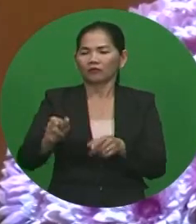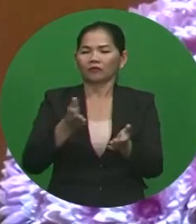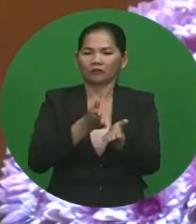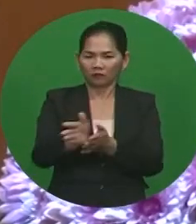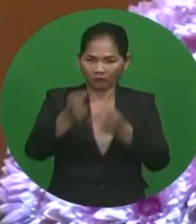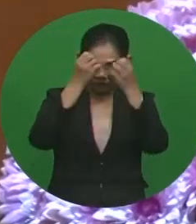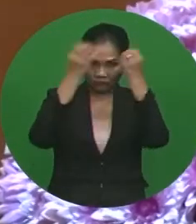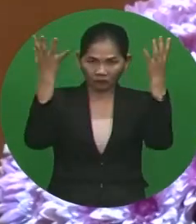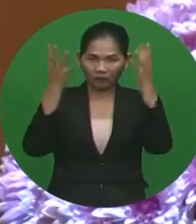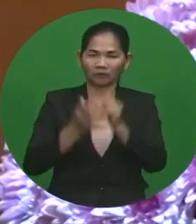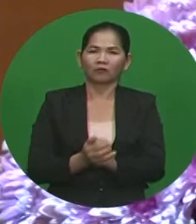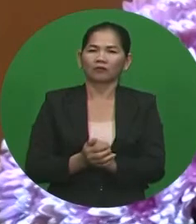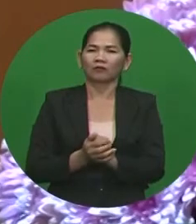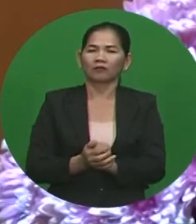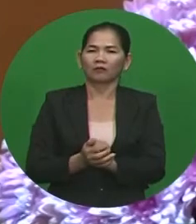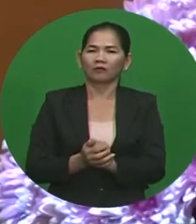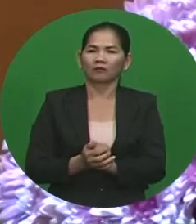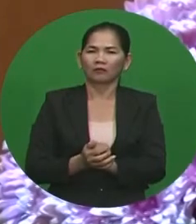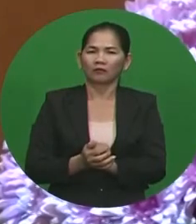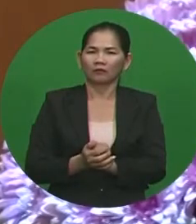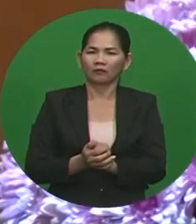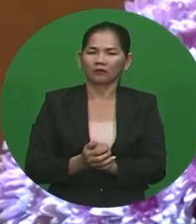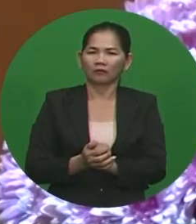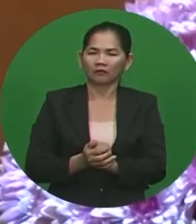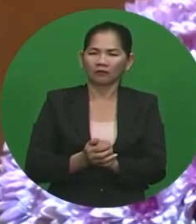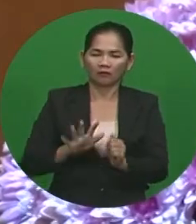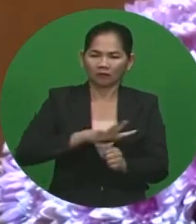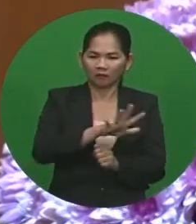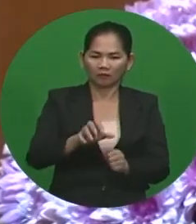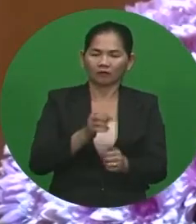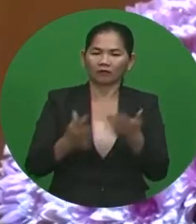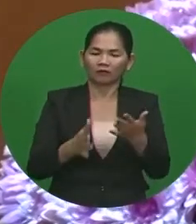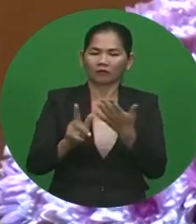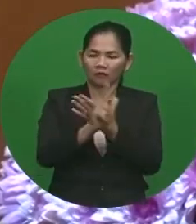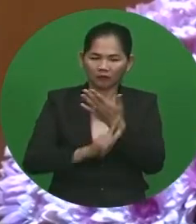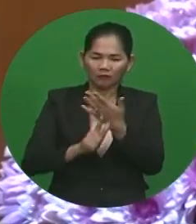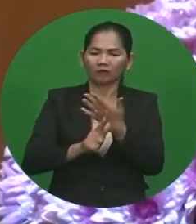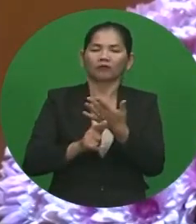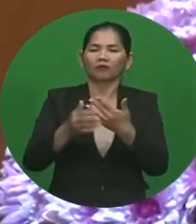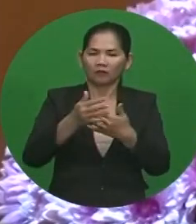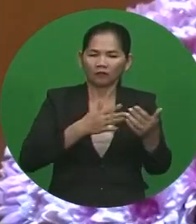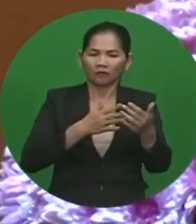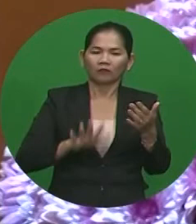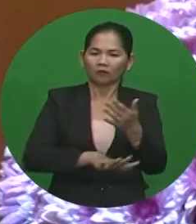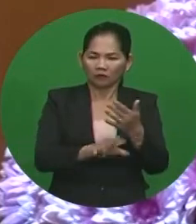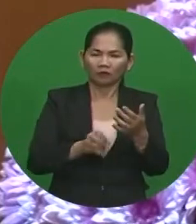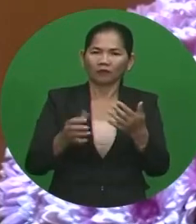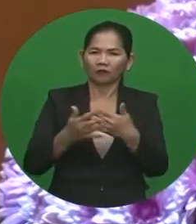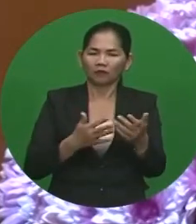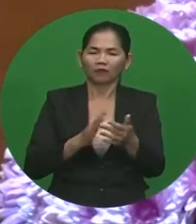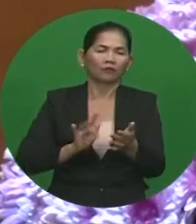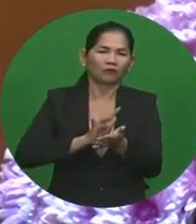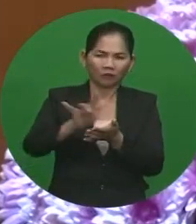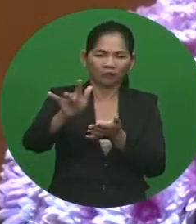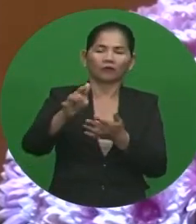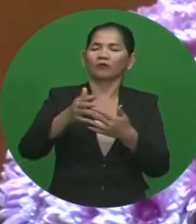ទួលបានព័ត៌មានបាននេះថាម៉េចបាននេះខ្មែរក៏បានបរទេសក៏បានបរទេសនៅស្រុកខ្មែរក៏បានបរទេសនៅក្រៅ